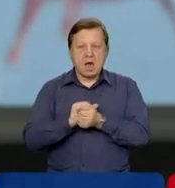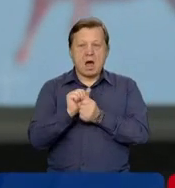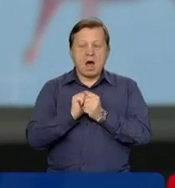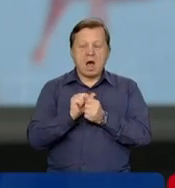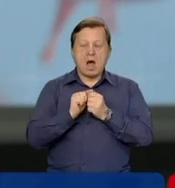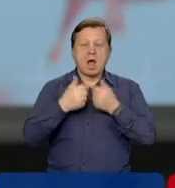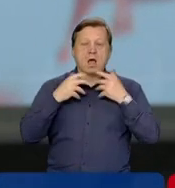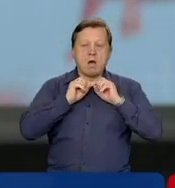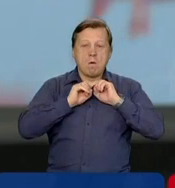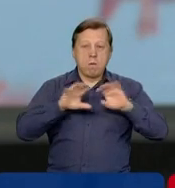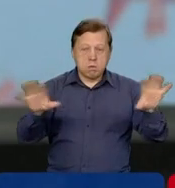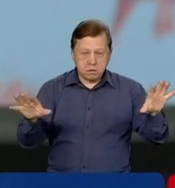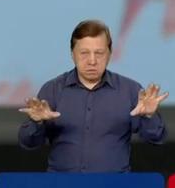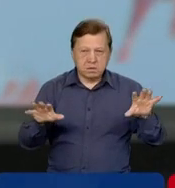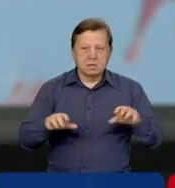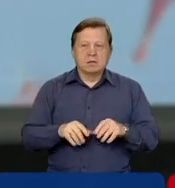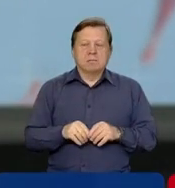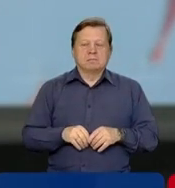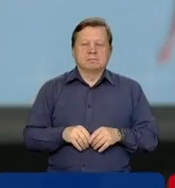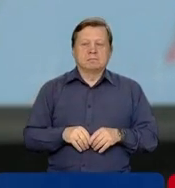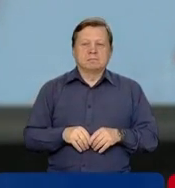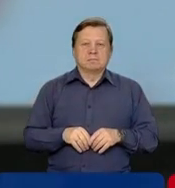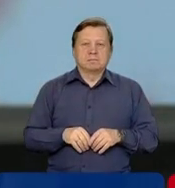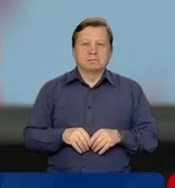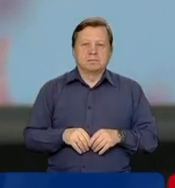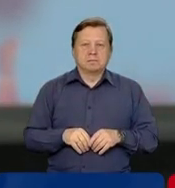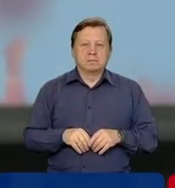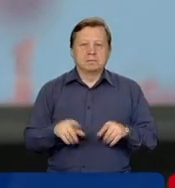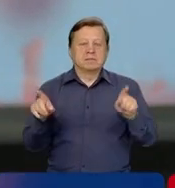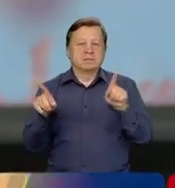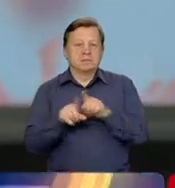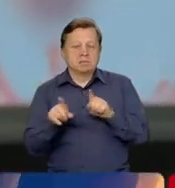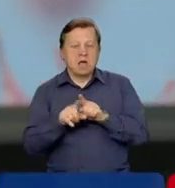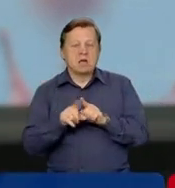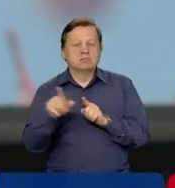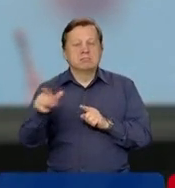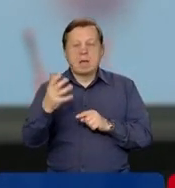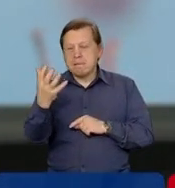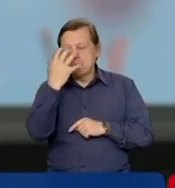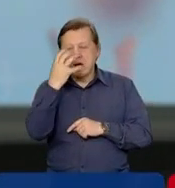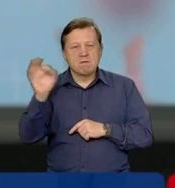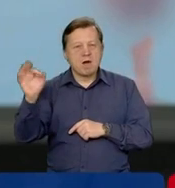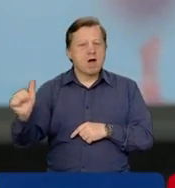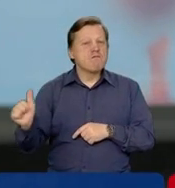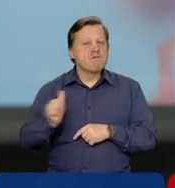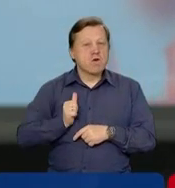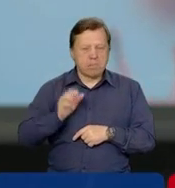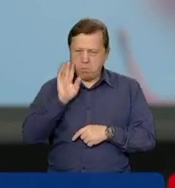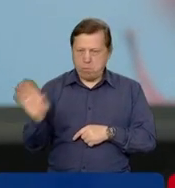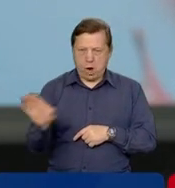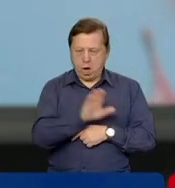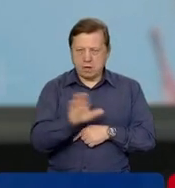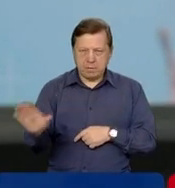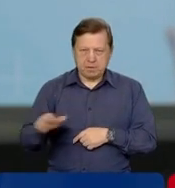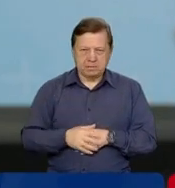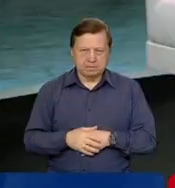jest wydychane bezpośrednio do otoczenia. Tak samo dzieje się w maskach bojowych, które używa wojsko. Ja